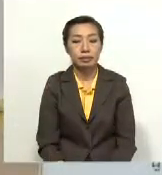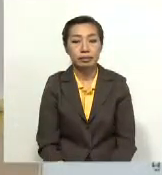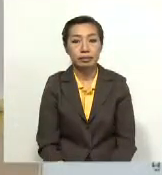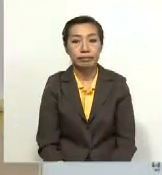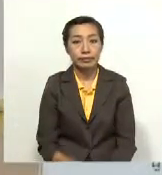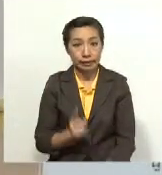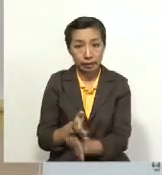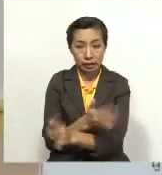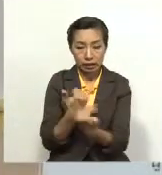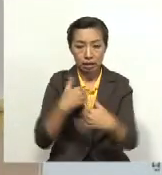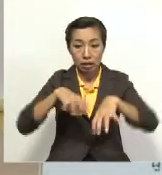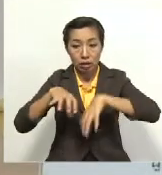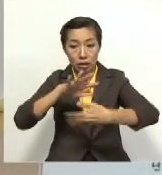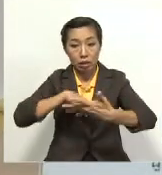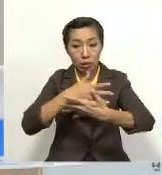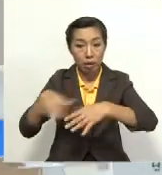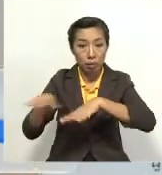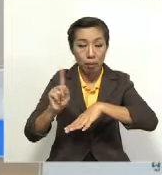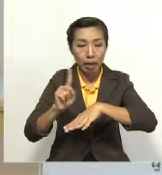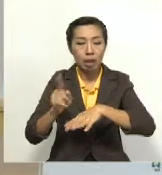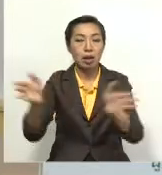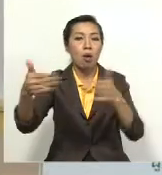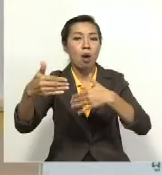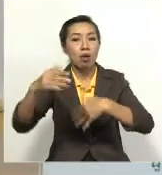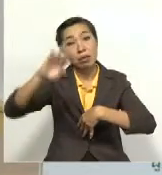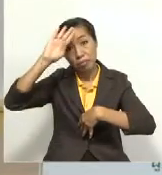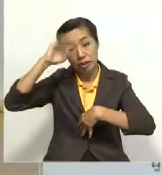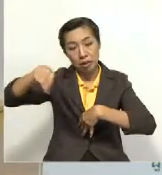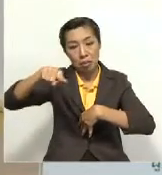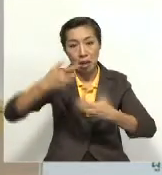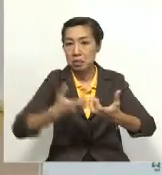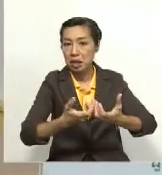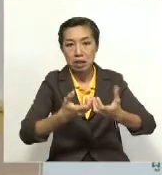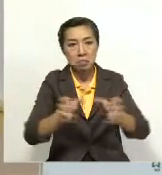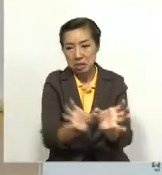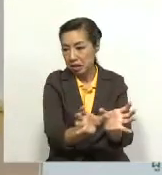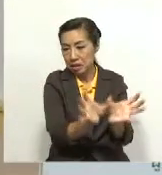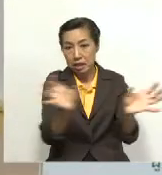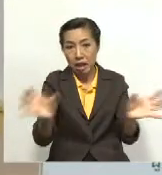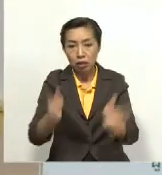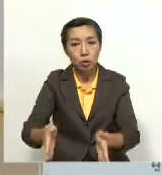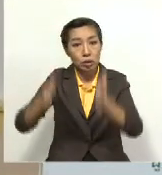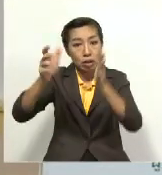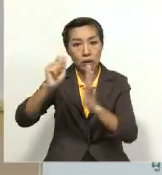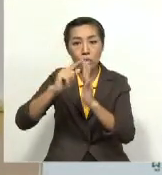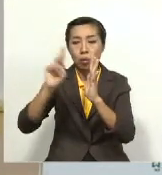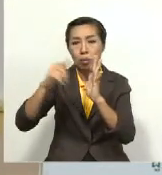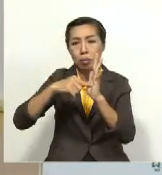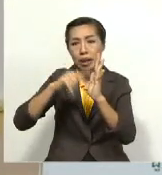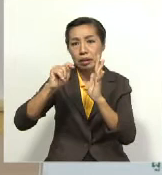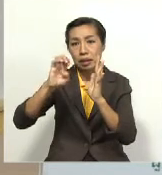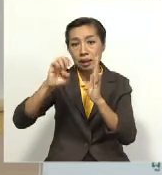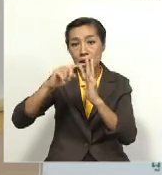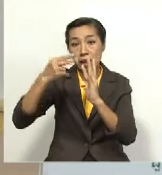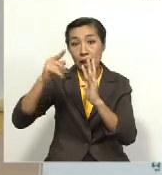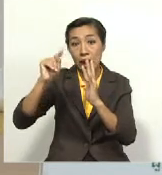สิ่งที่เราเตรียมการไว้ก็จะเป็นหอผู้ป่วยที่แยกเฉพาะนะครับอยู่ในตึกอุบัติเหตุฉุกเฉินซึ่งเพิ่ง